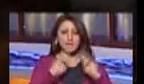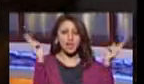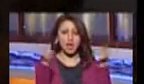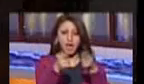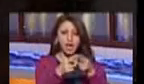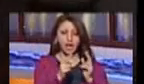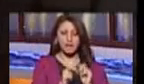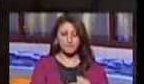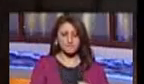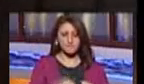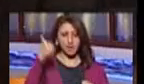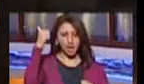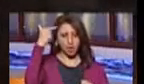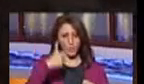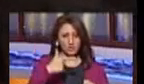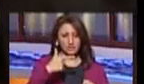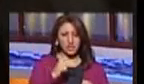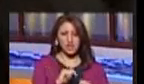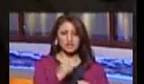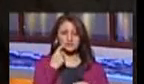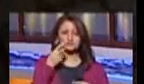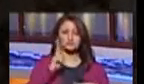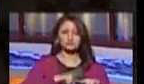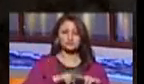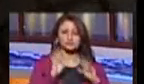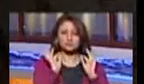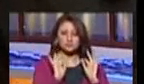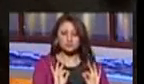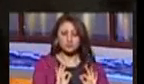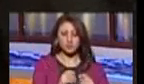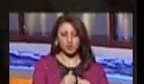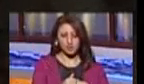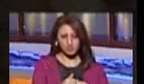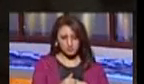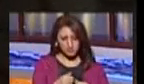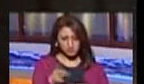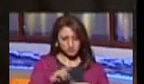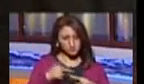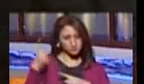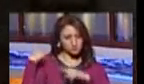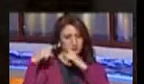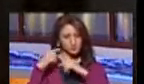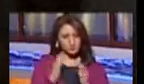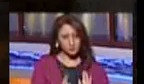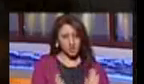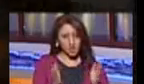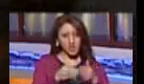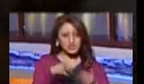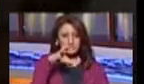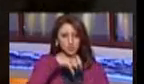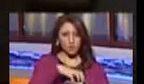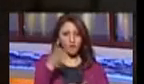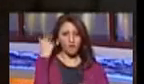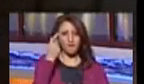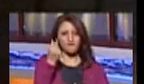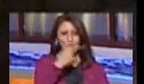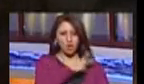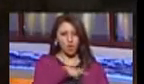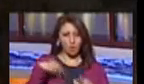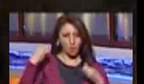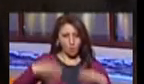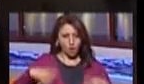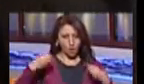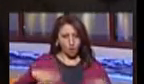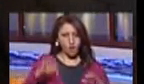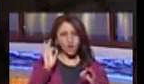يطلب فيه التحقيق مع المهندس أحمد عز أمين التنظيم السابق بالحزب الوطني المنحل لإهداره المال العام